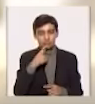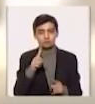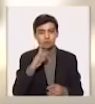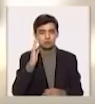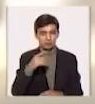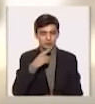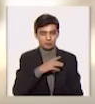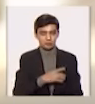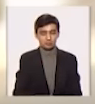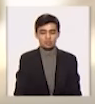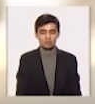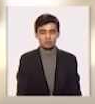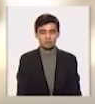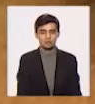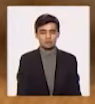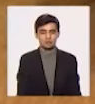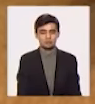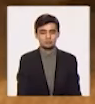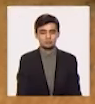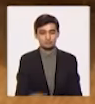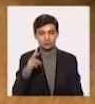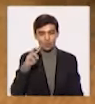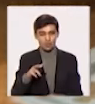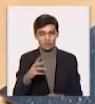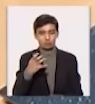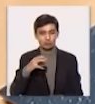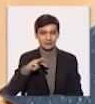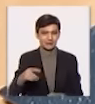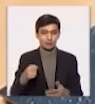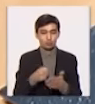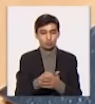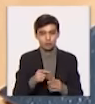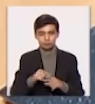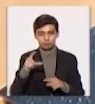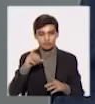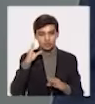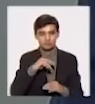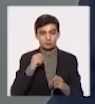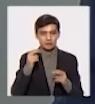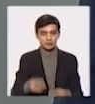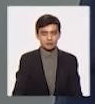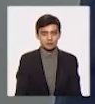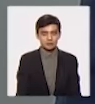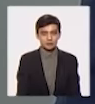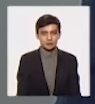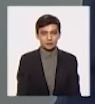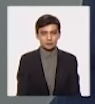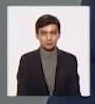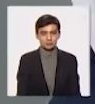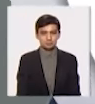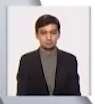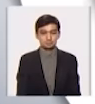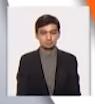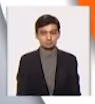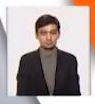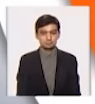дейді? Больная цена. Доллар 500 теңгеге дейін көтерілуі мүмкін бе? Мы обязаны все это сделать.